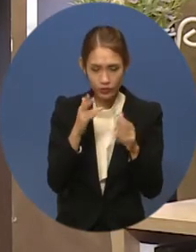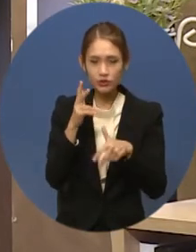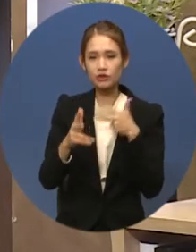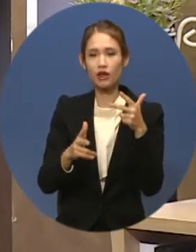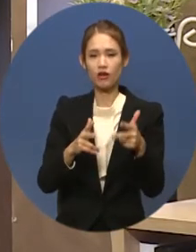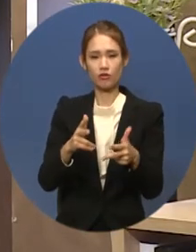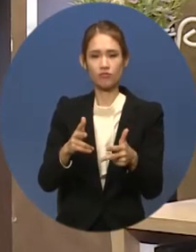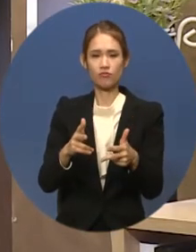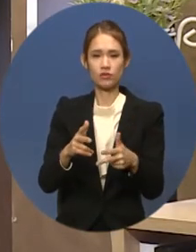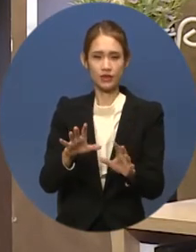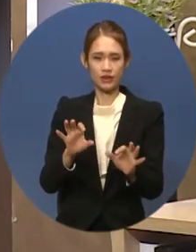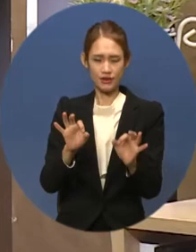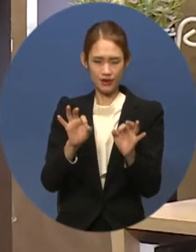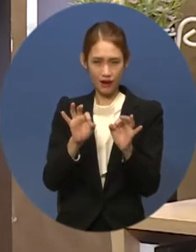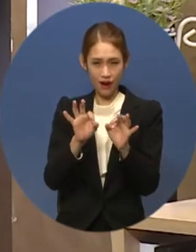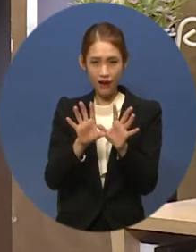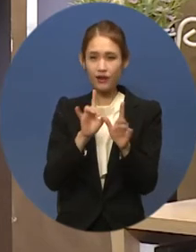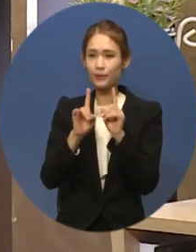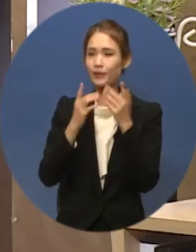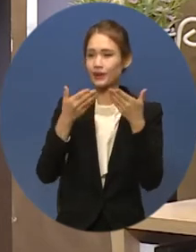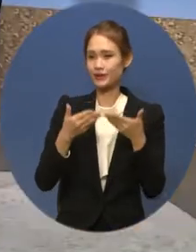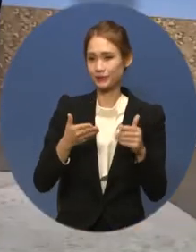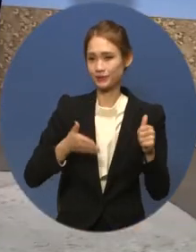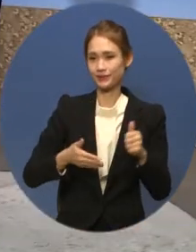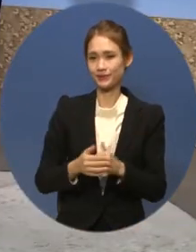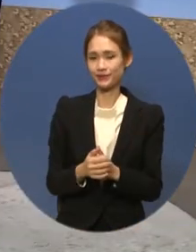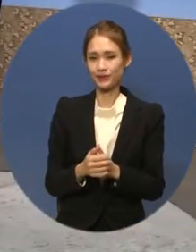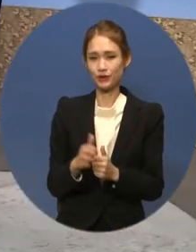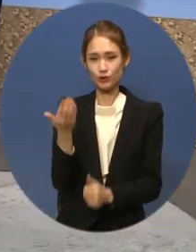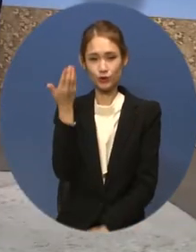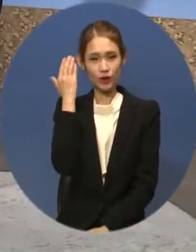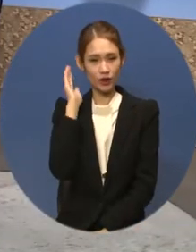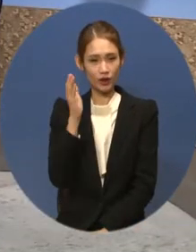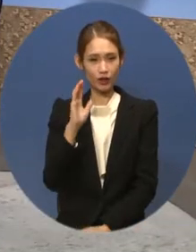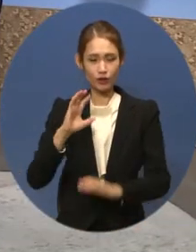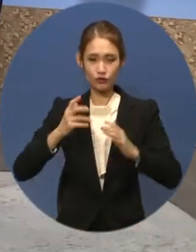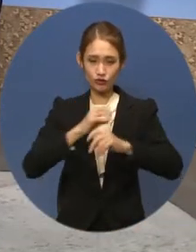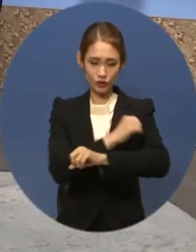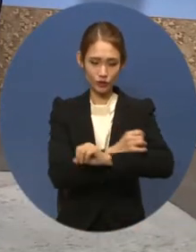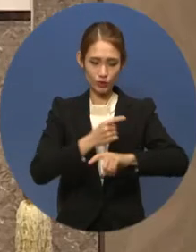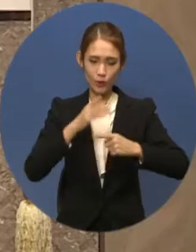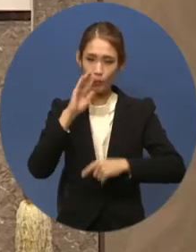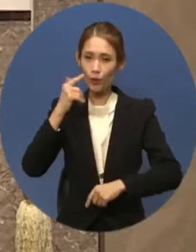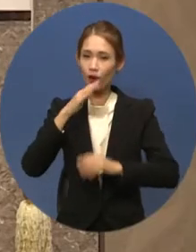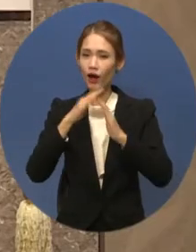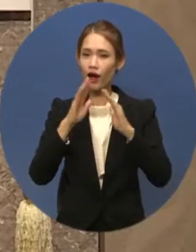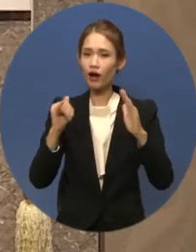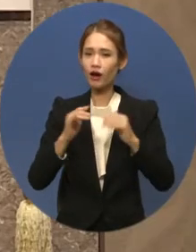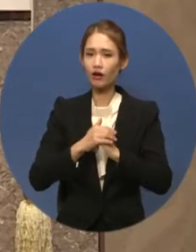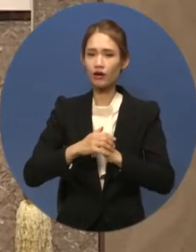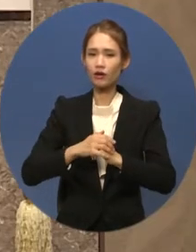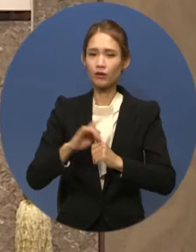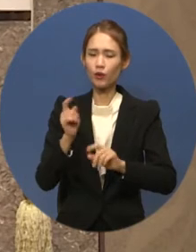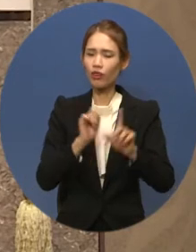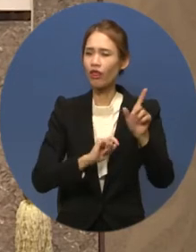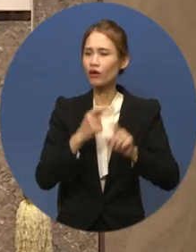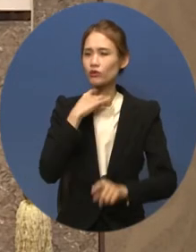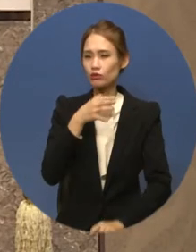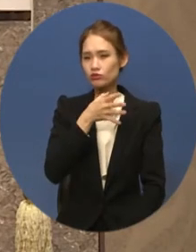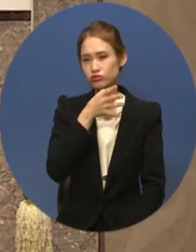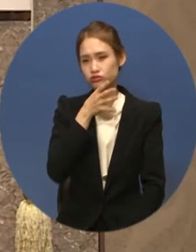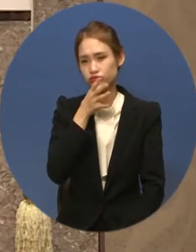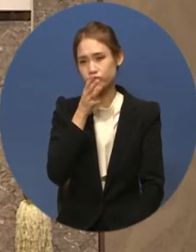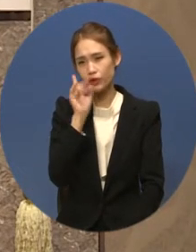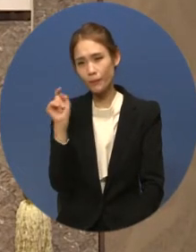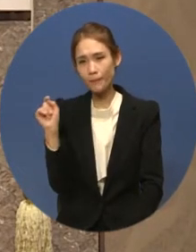있다면 간략하게 소개 말씀부터 드립니다 최근에 우리 국가유공자와 보험 가족 분들이 빠르게 고령화 되고 있습니다